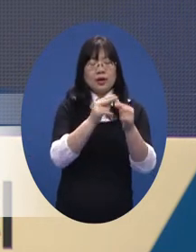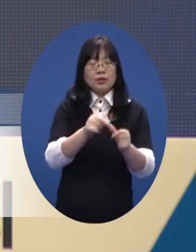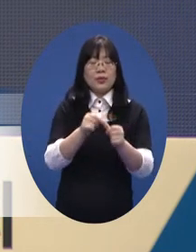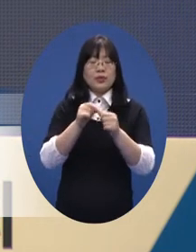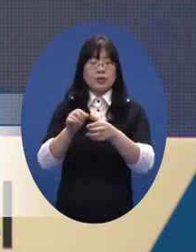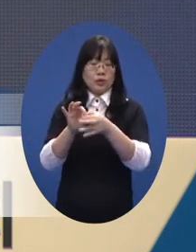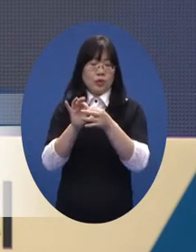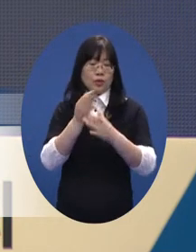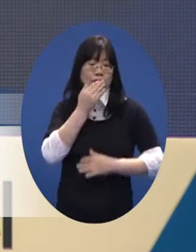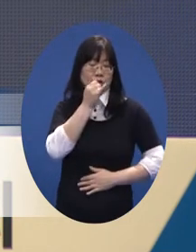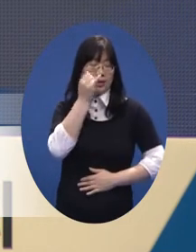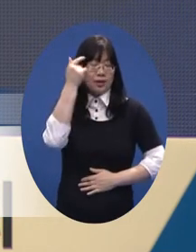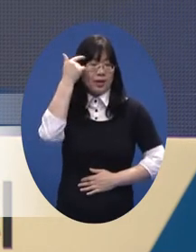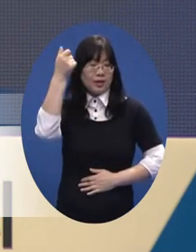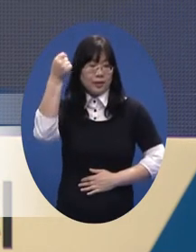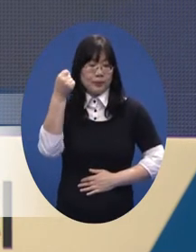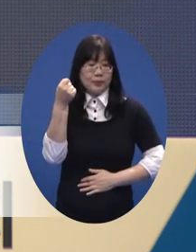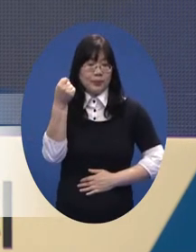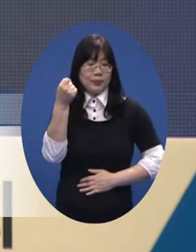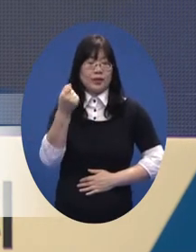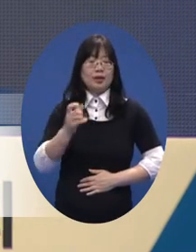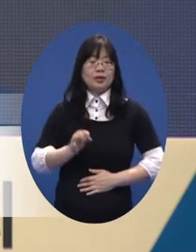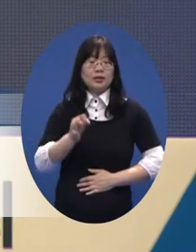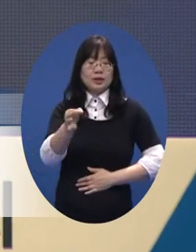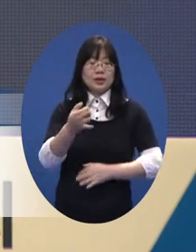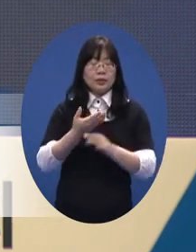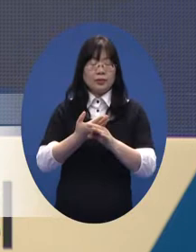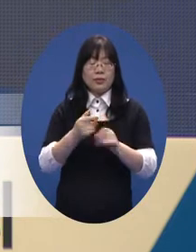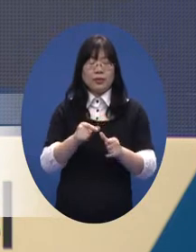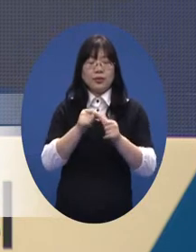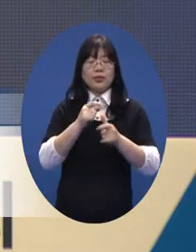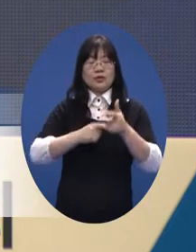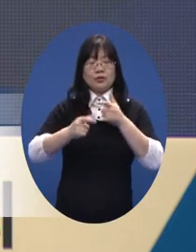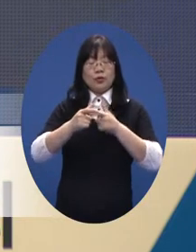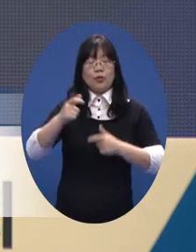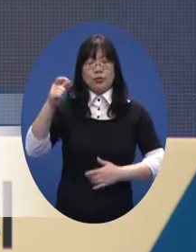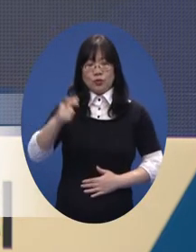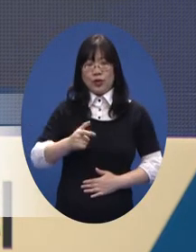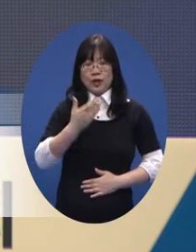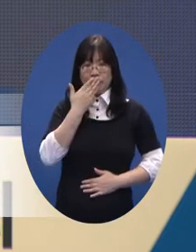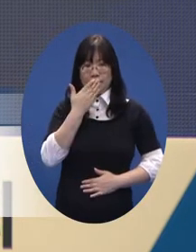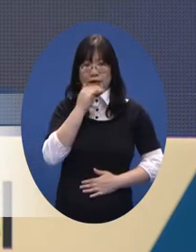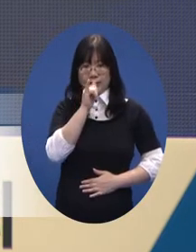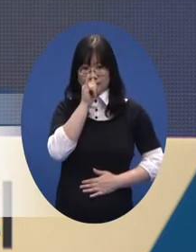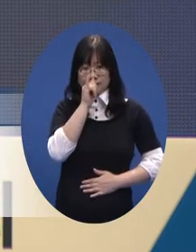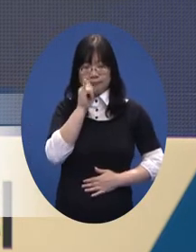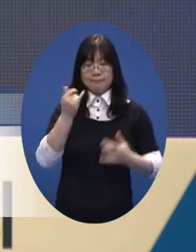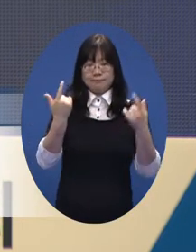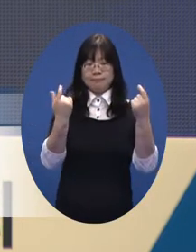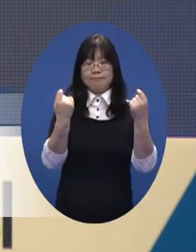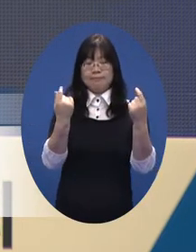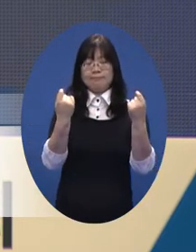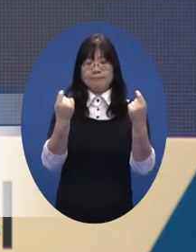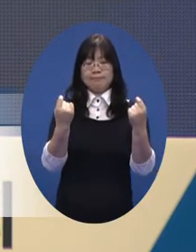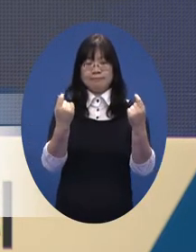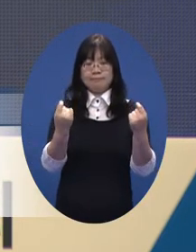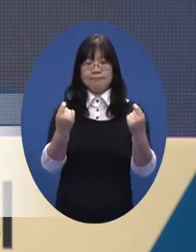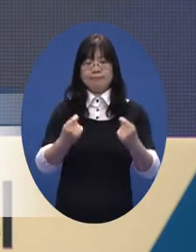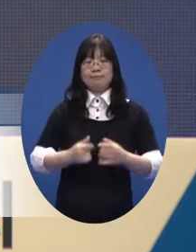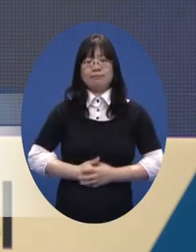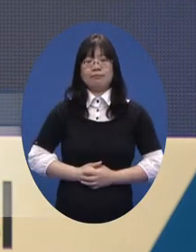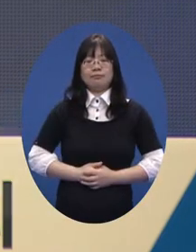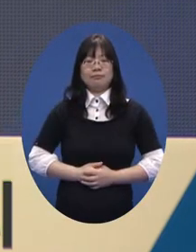which the basic income affects work incentives and hopefully